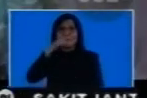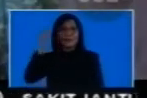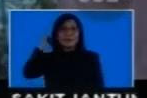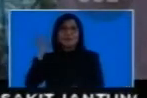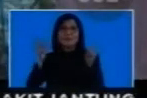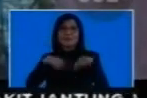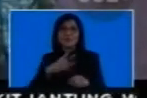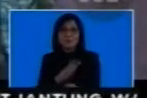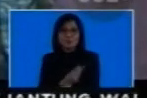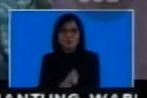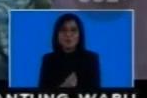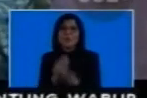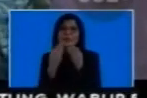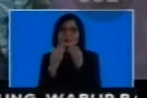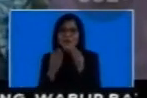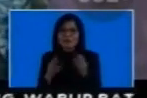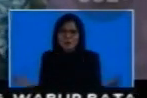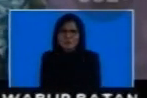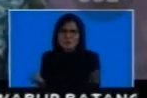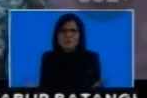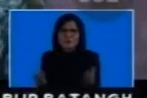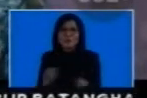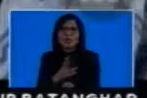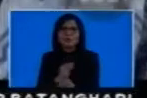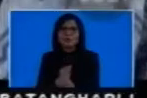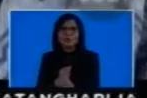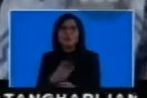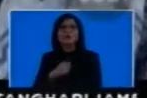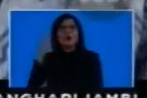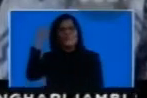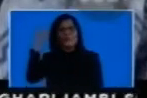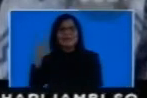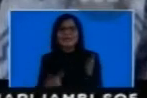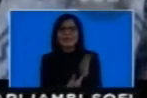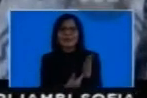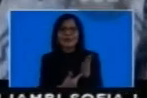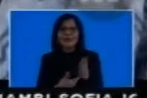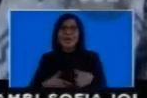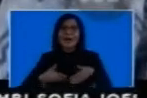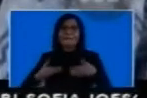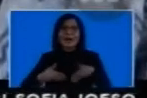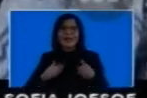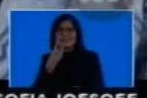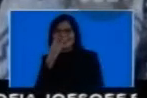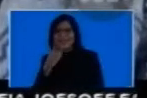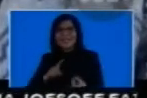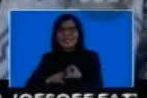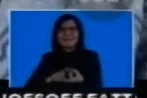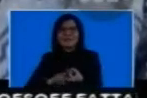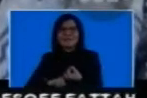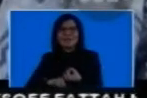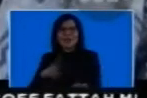teknologi. Bahagia sekali melihat teman sejawat mulai belajar sedikit demi sedikit tentang beberapa platform